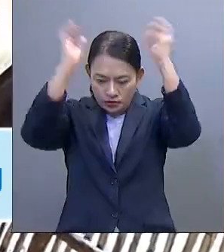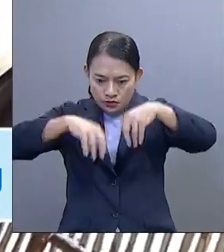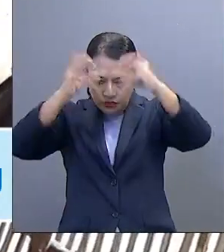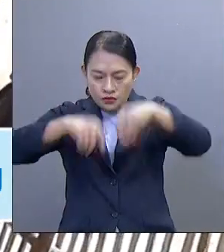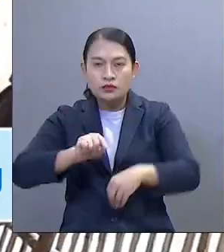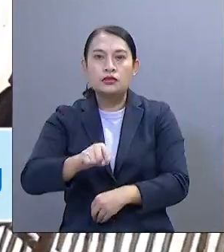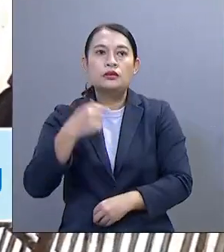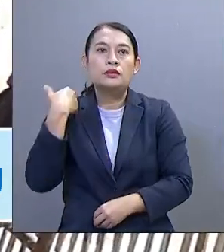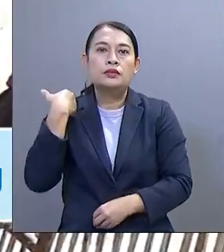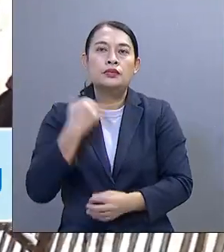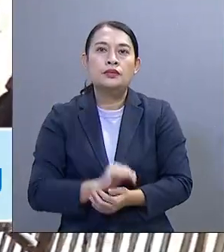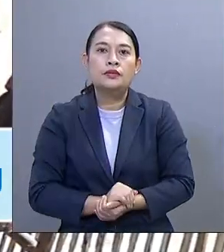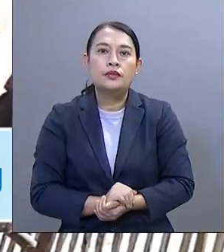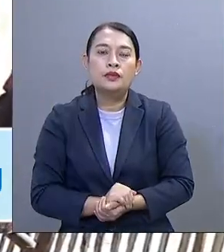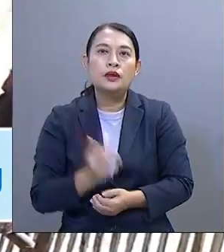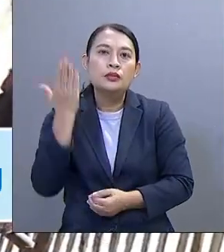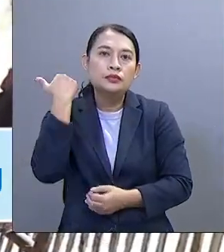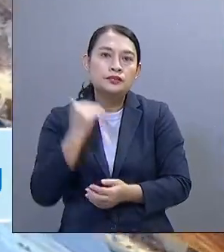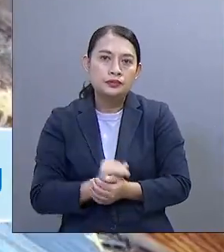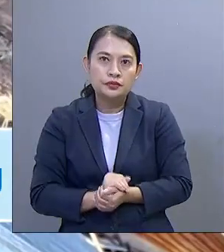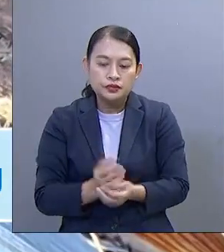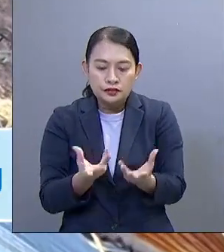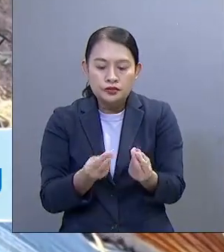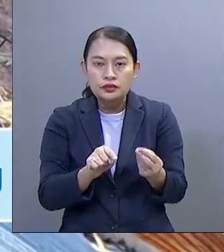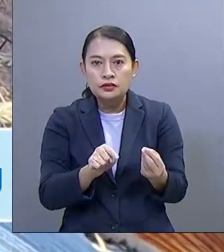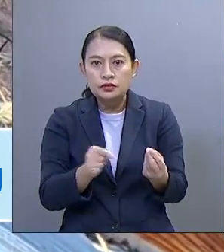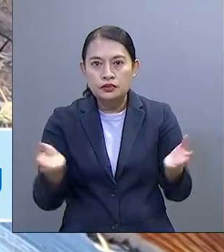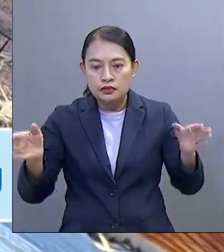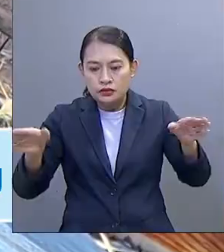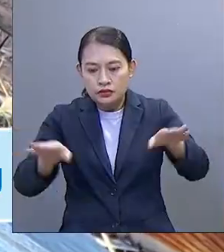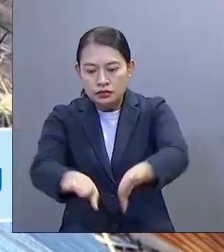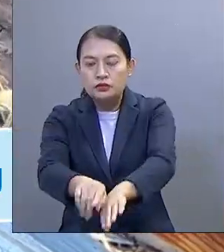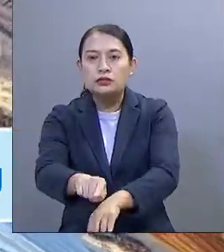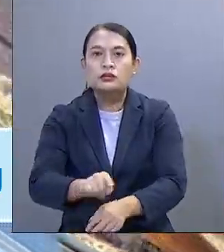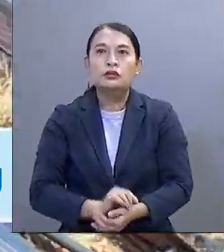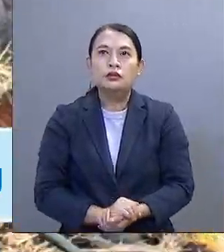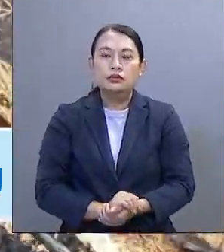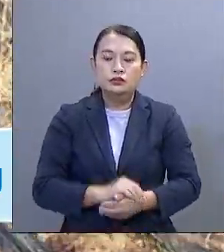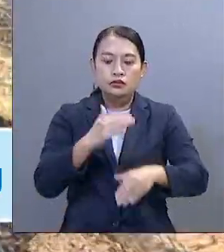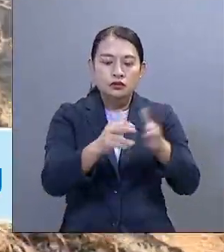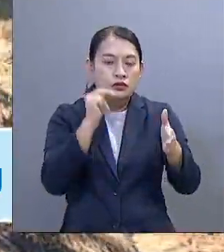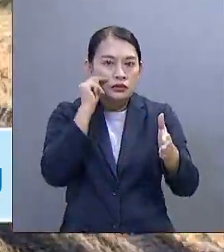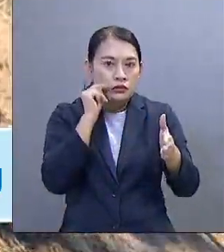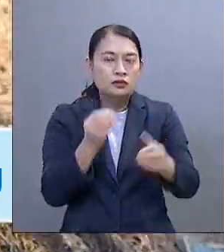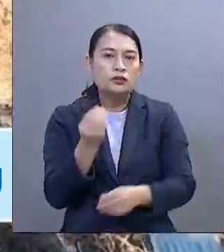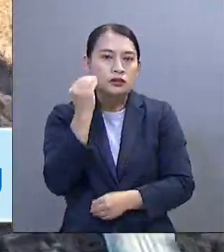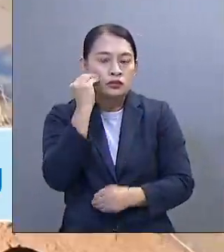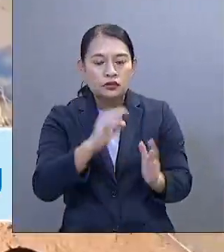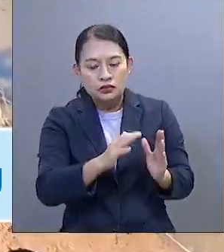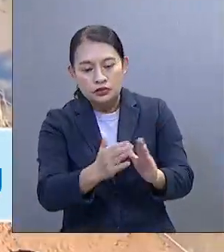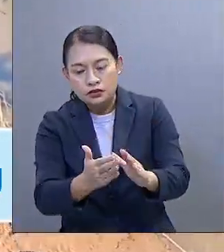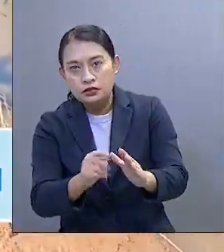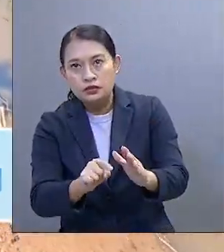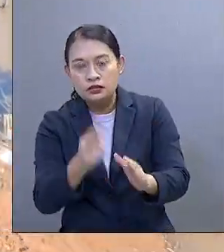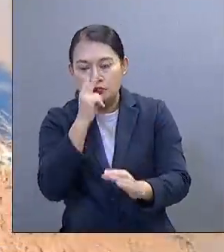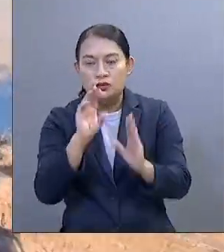กนะคะไม่กี่วนทผ่านมาก็เลยทำให้ดินสไ ห้องครัว ห้องน้ำของตัวบ้าน สุดลไปแล้ว อย